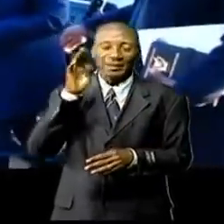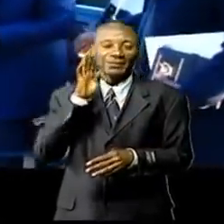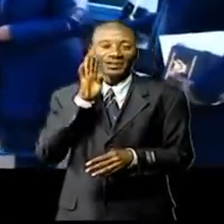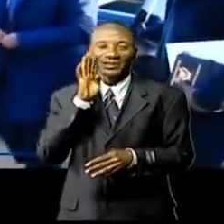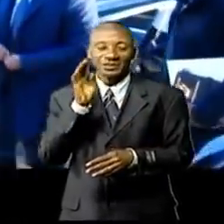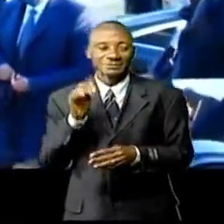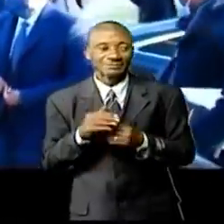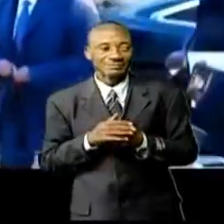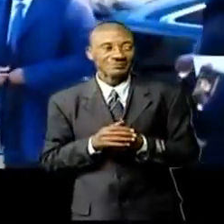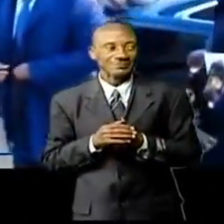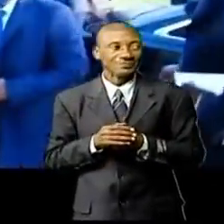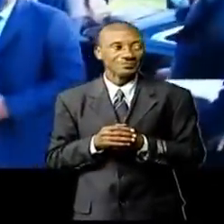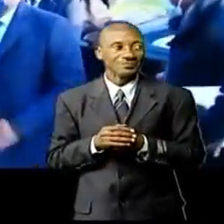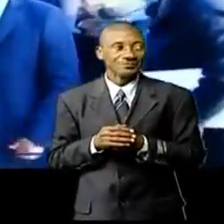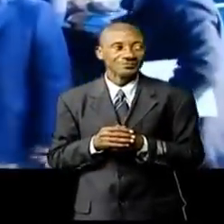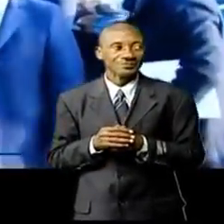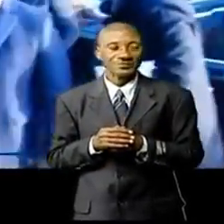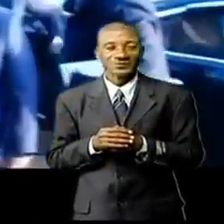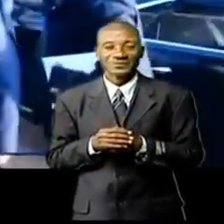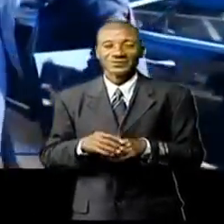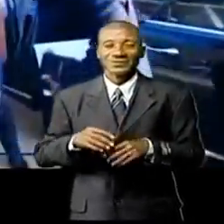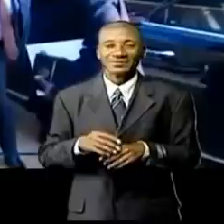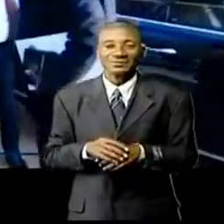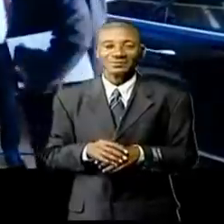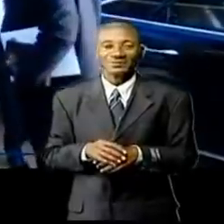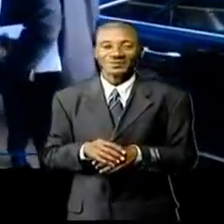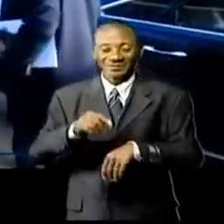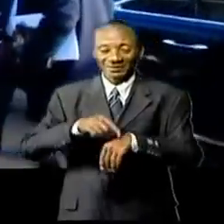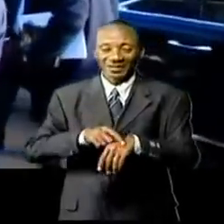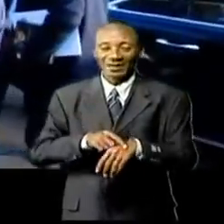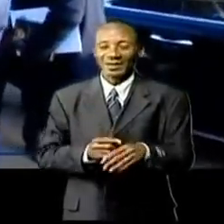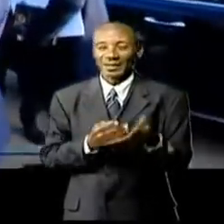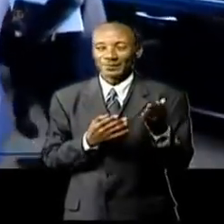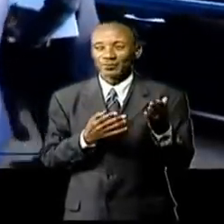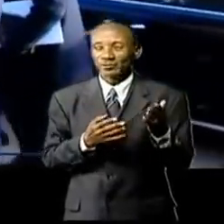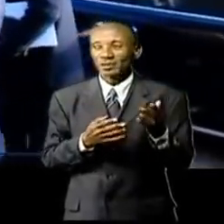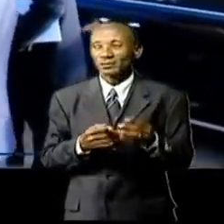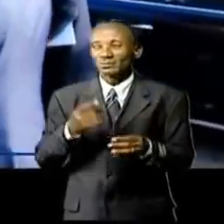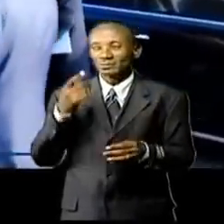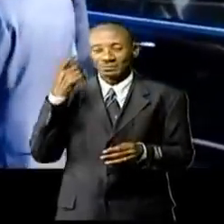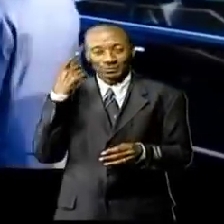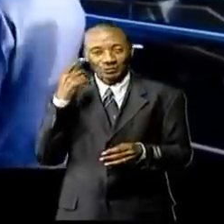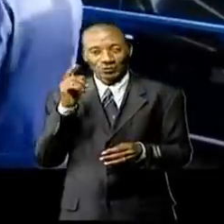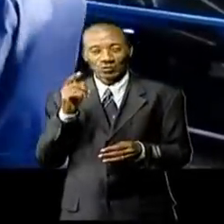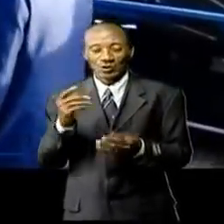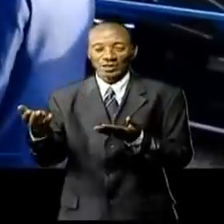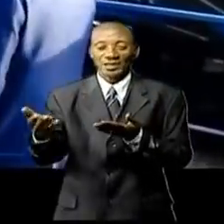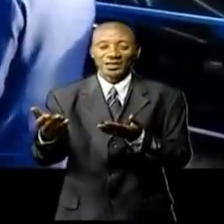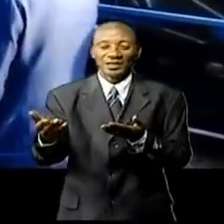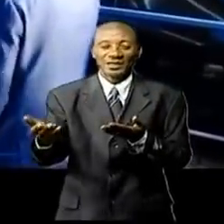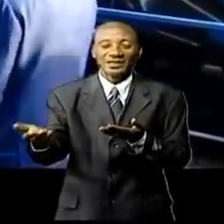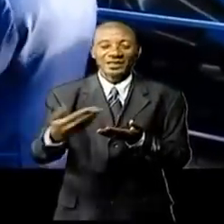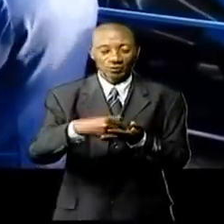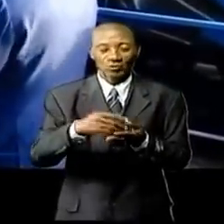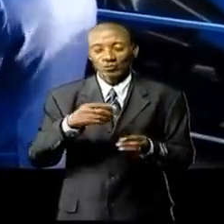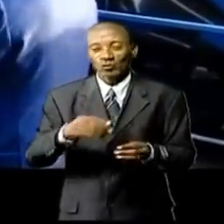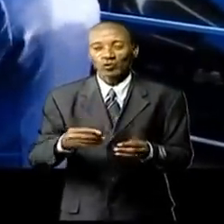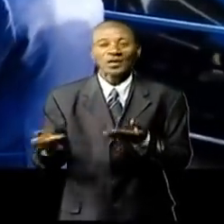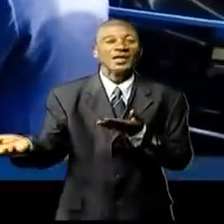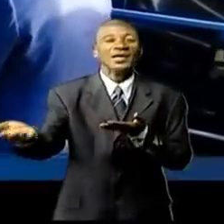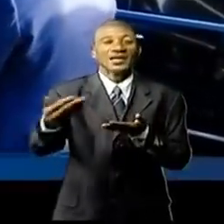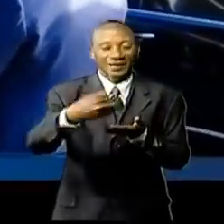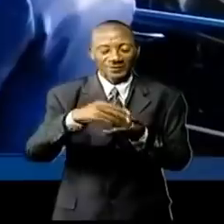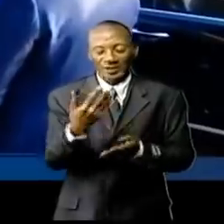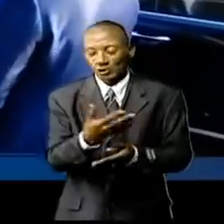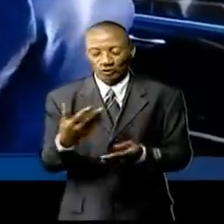C'est une étape importante qui vient d'être franchie dans les processus de restitution du patrimoine culturel congolais mal acquis, gardé depuis plus